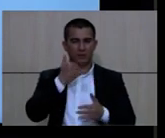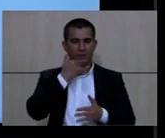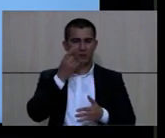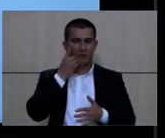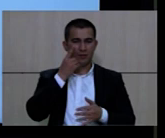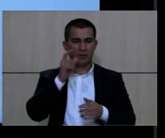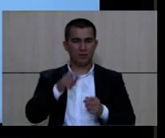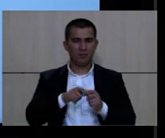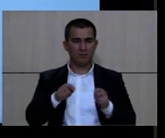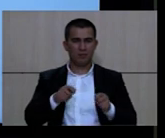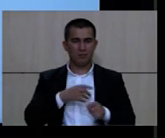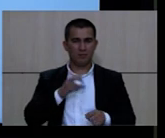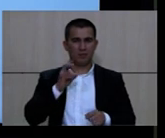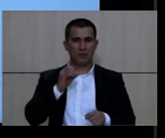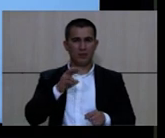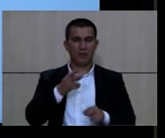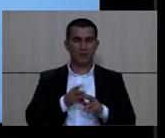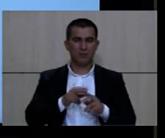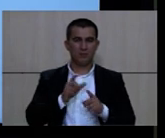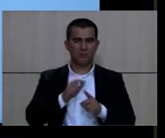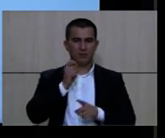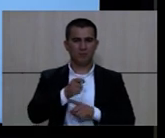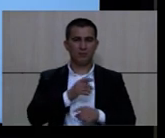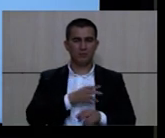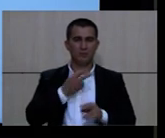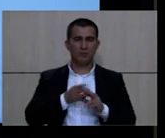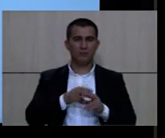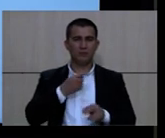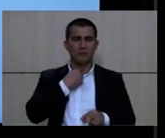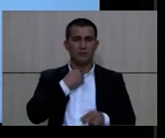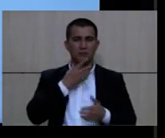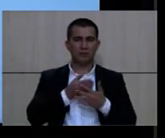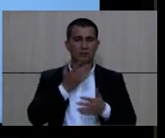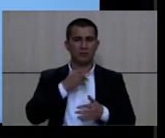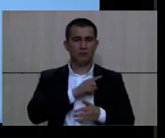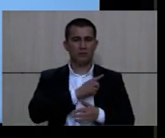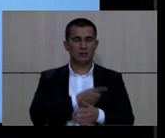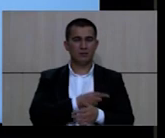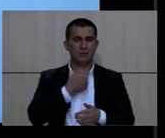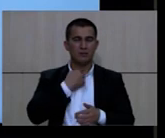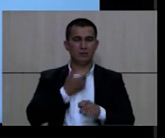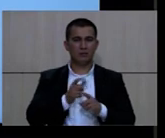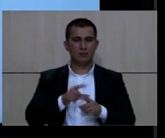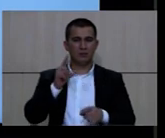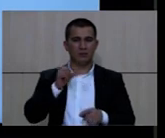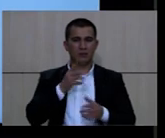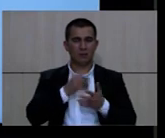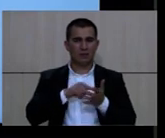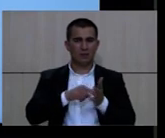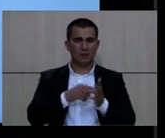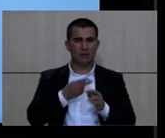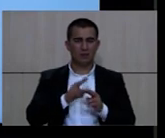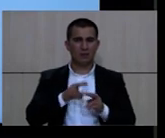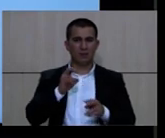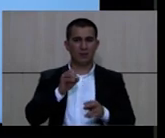ixtiro qilgan bel sharafiga qo'yilgan. Demak, tovushda biz og'riq sezadigan eng past nuqtasi bel